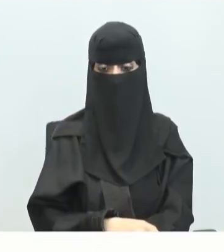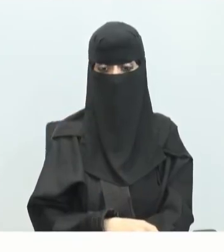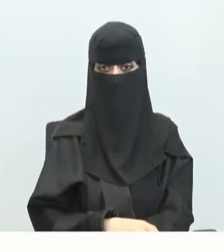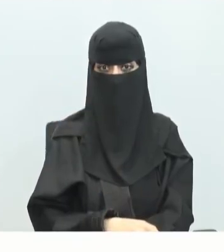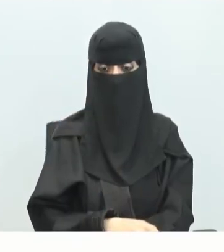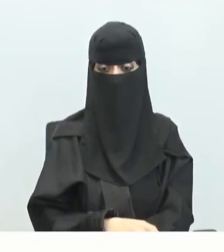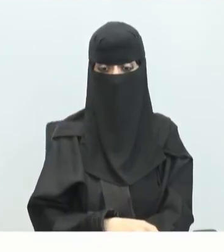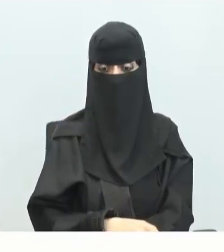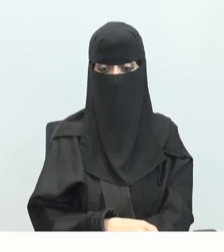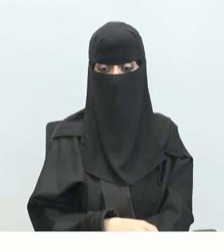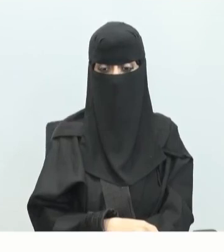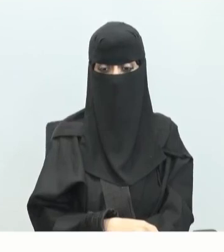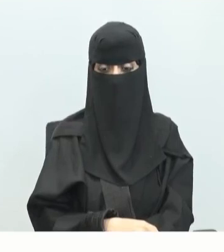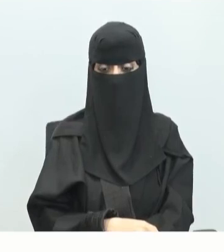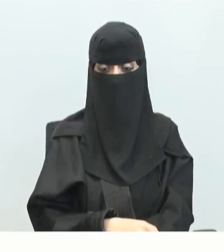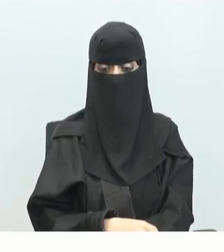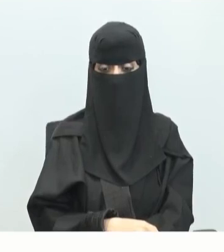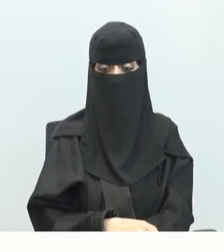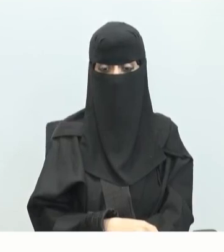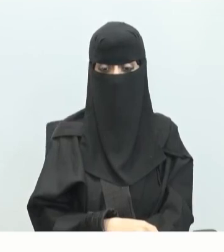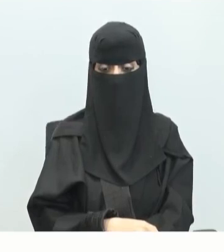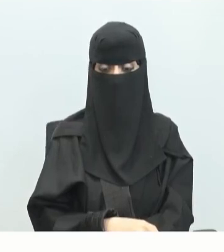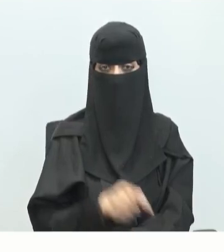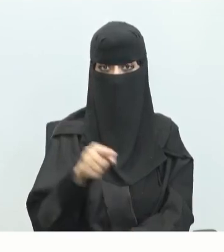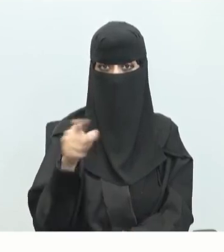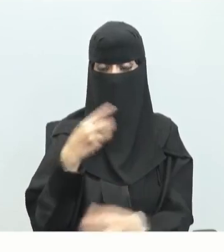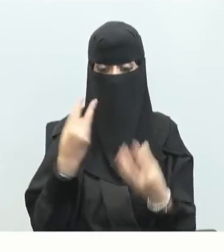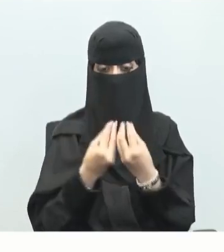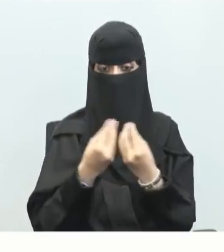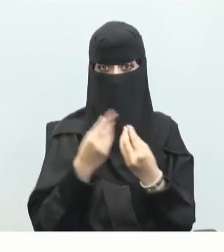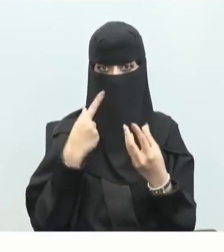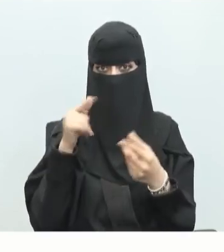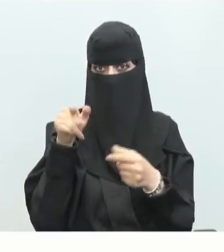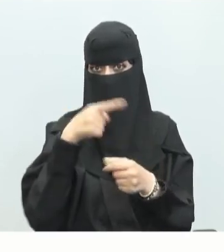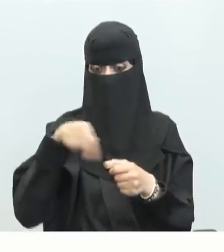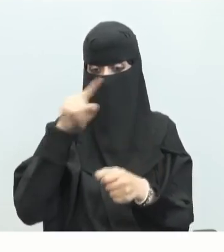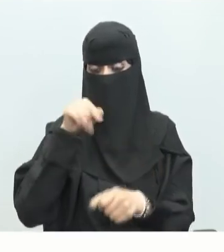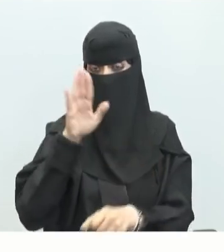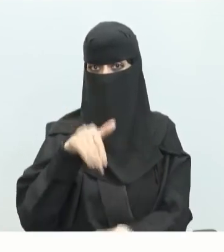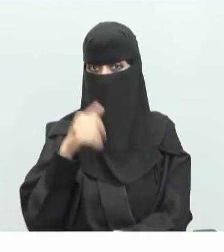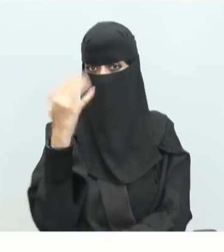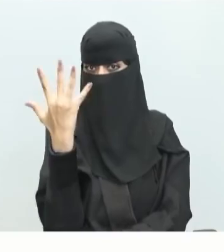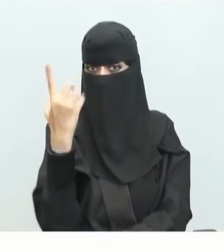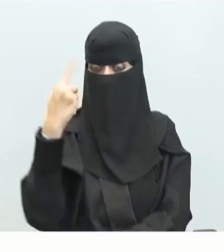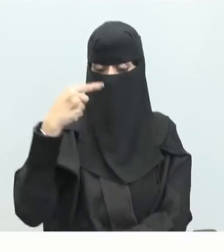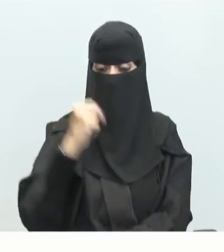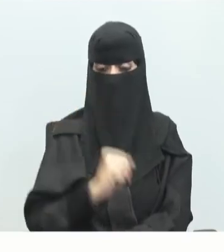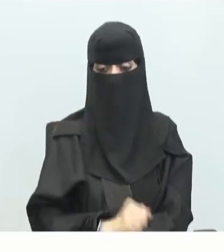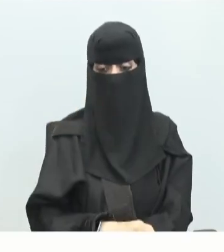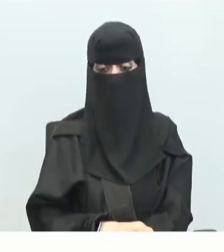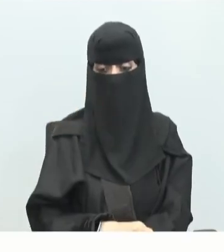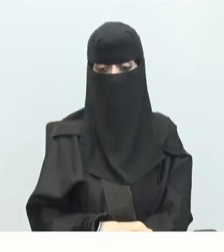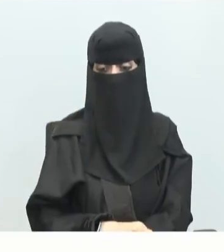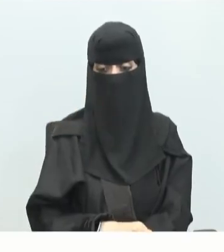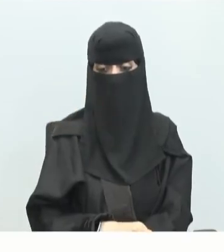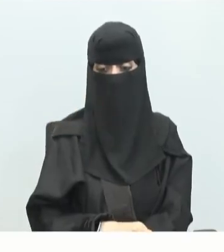هنا عباره عن كم 15 من الجوارب او من الاشياء اذا هنا